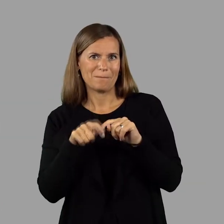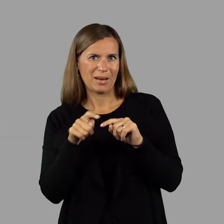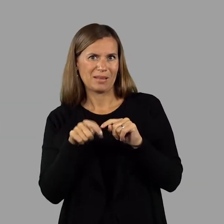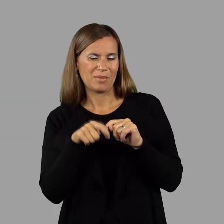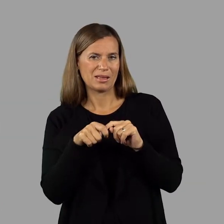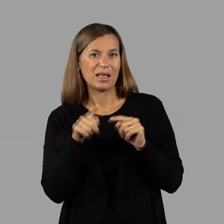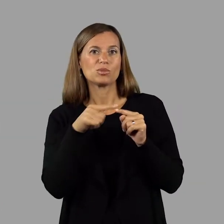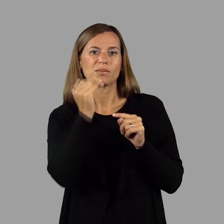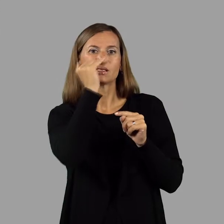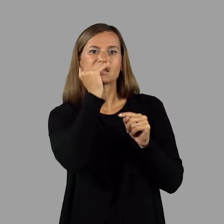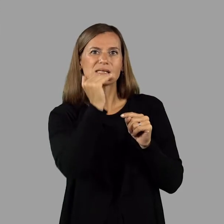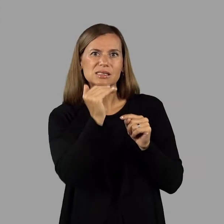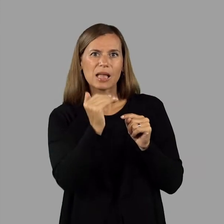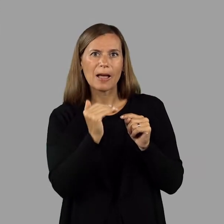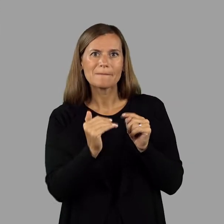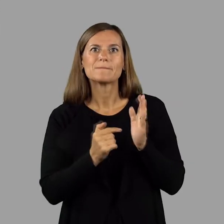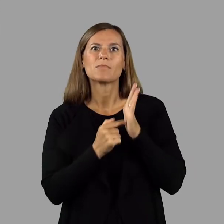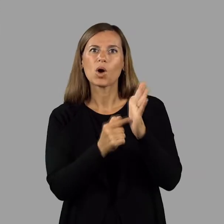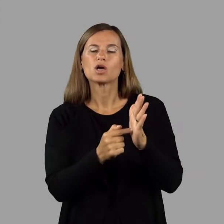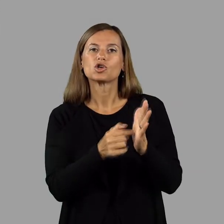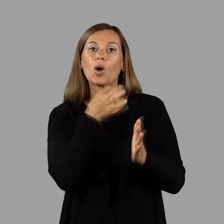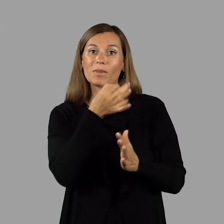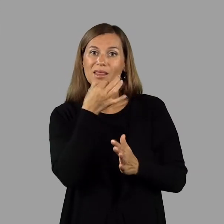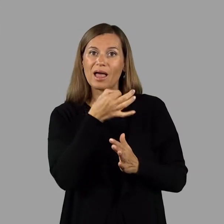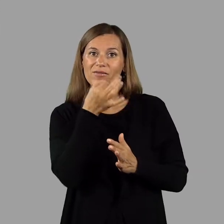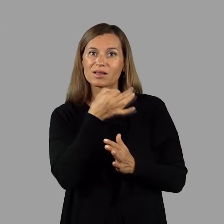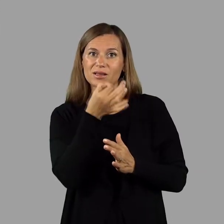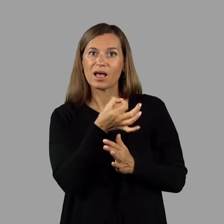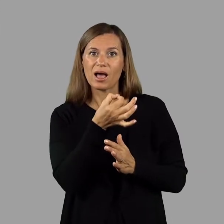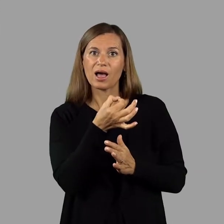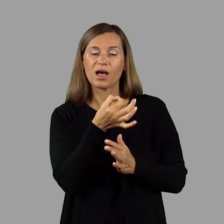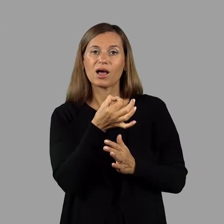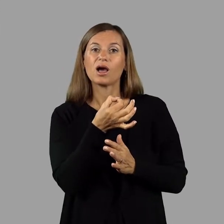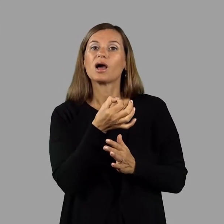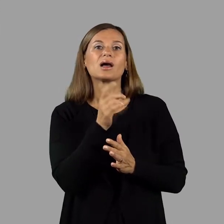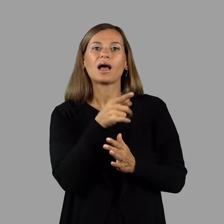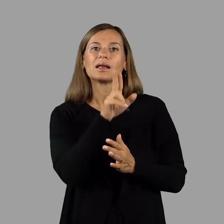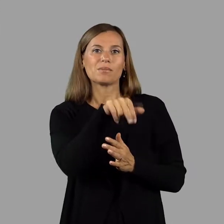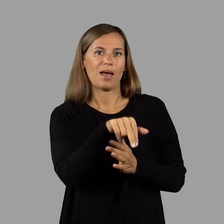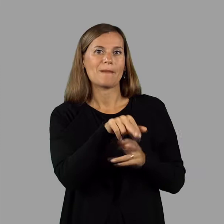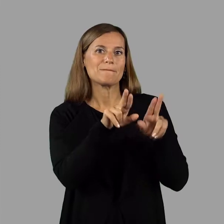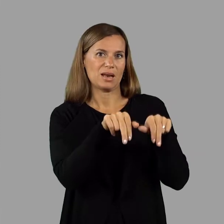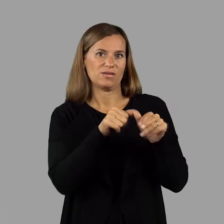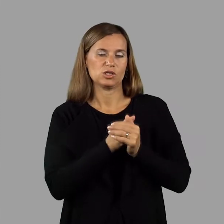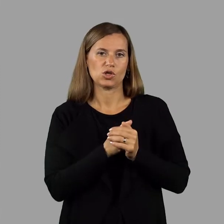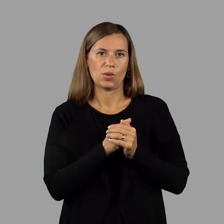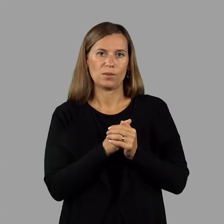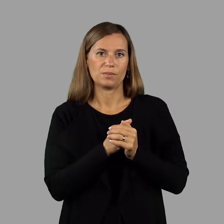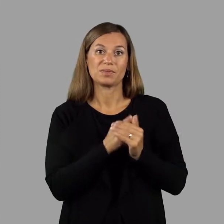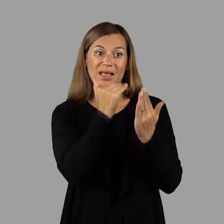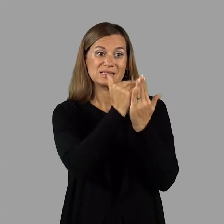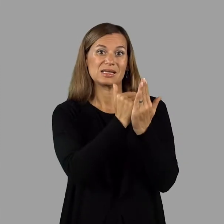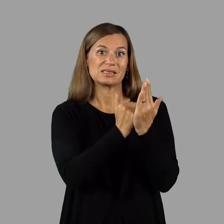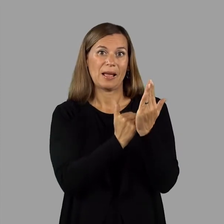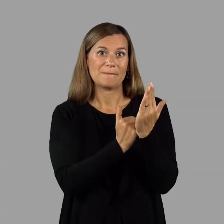se mu na seznamu pokažejo predavanja, do katerih ima pravico.